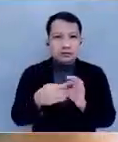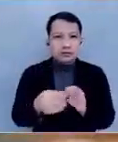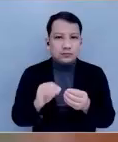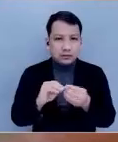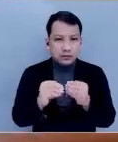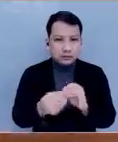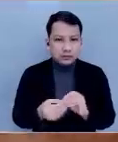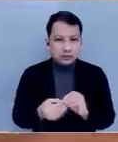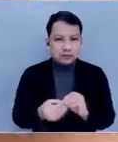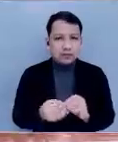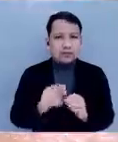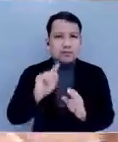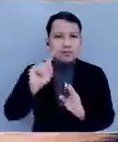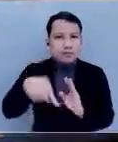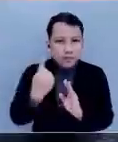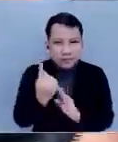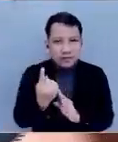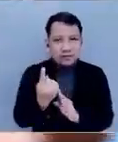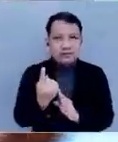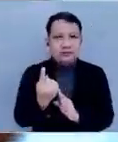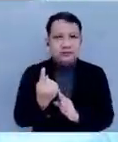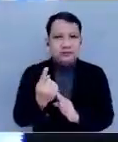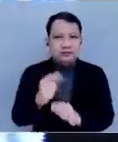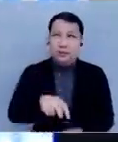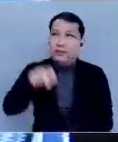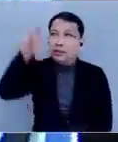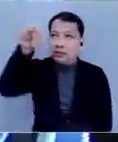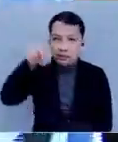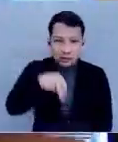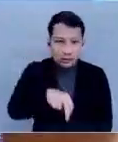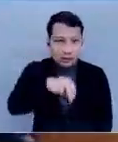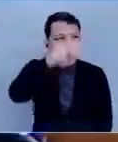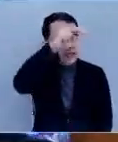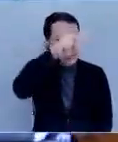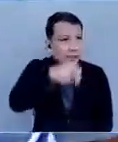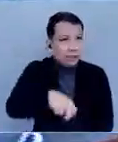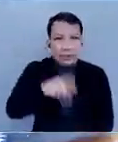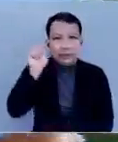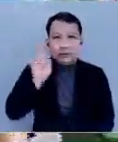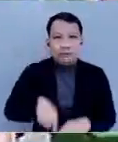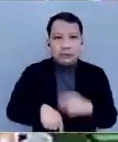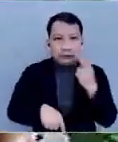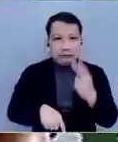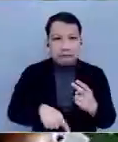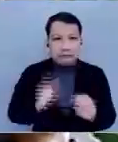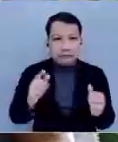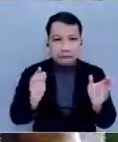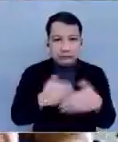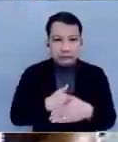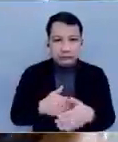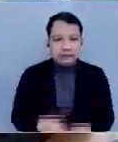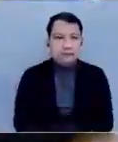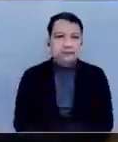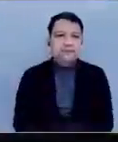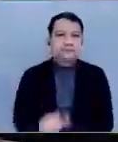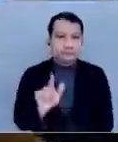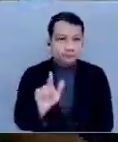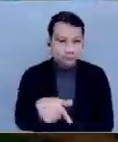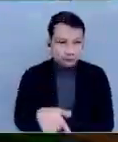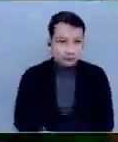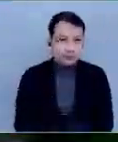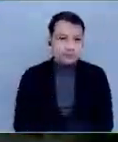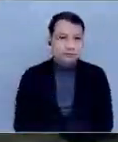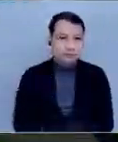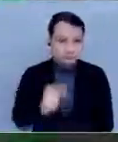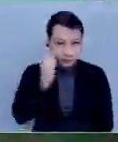pero isang oras na yung inabot, akyat baba na siya sa mga gusali, di pa rin mahanap yung kanyang presinto. Maya-maya, napaiyak na siya